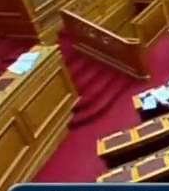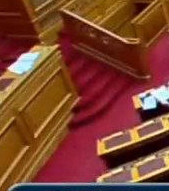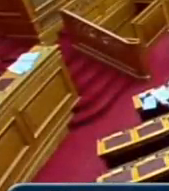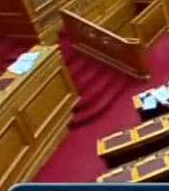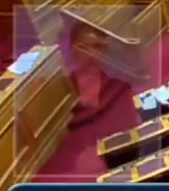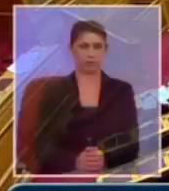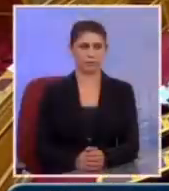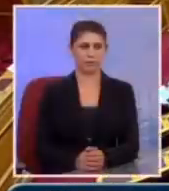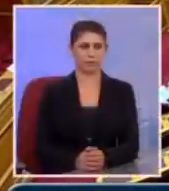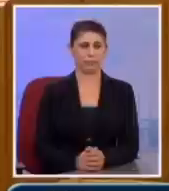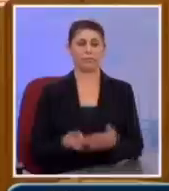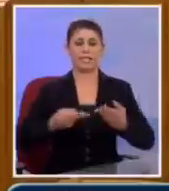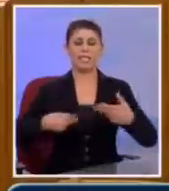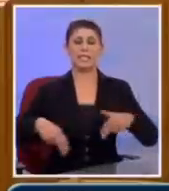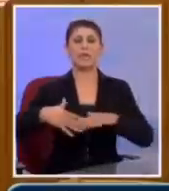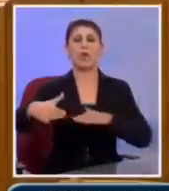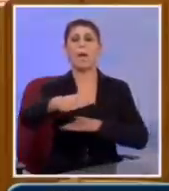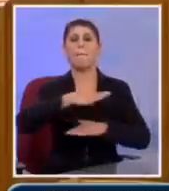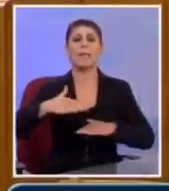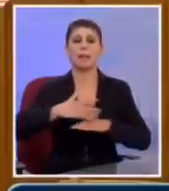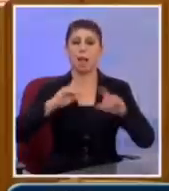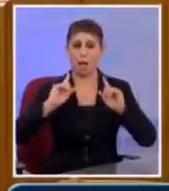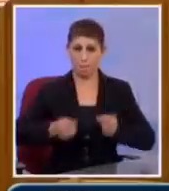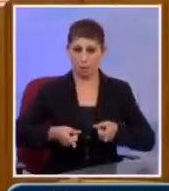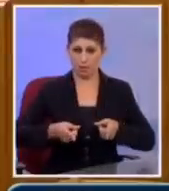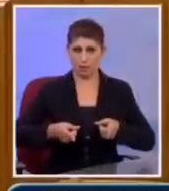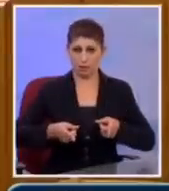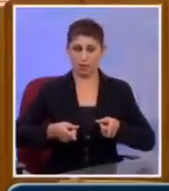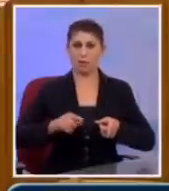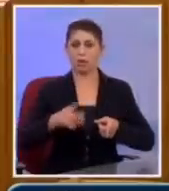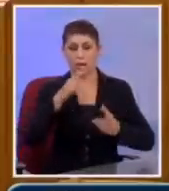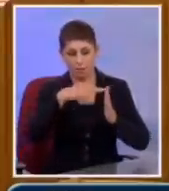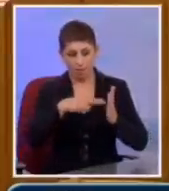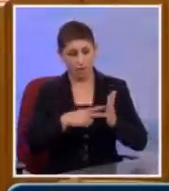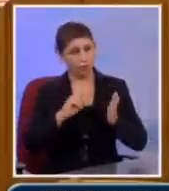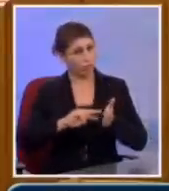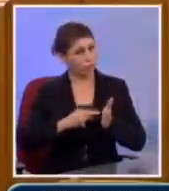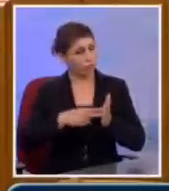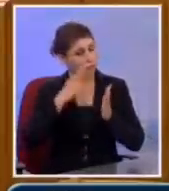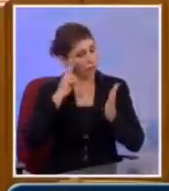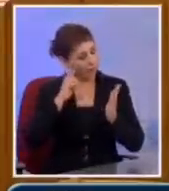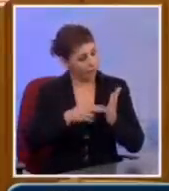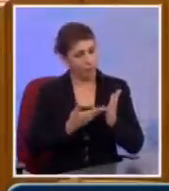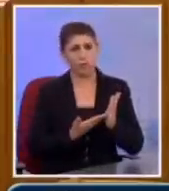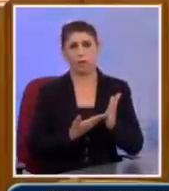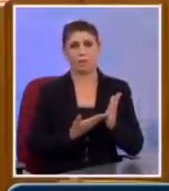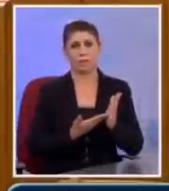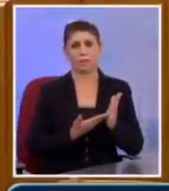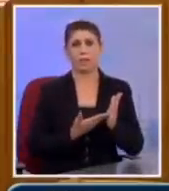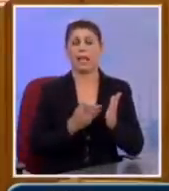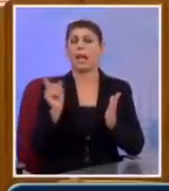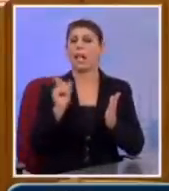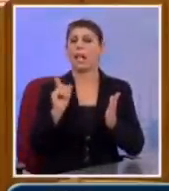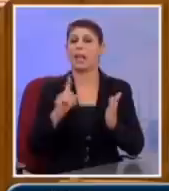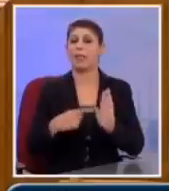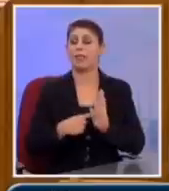το Συμβούλιο Επικρατείας στην απόφασή του, την οποία να τη διαβάσετε προσεκτικά θα το δείτε, δεν